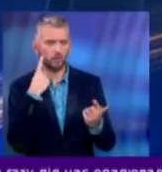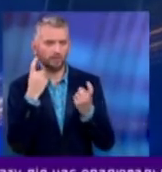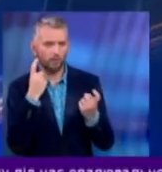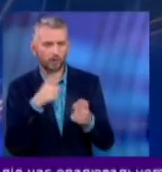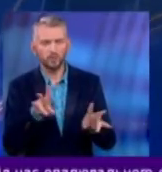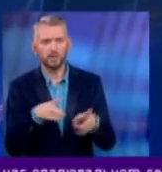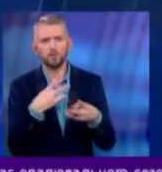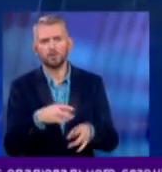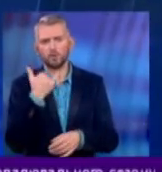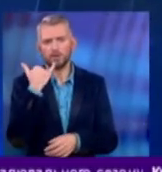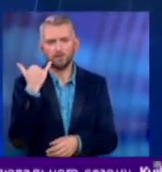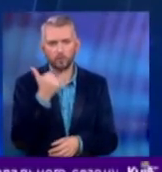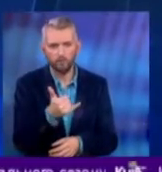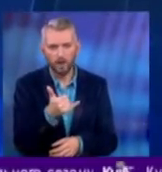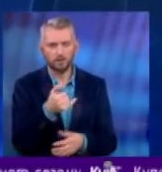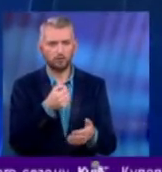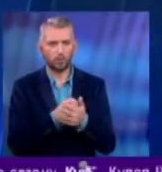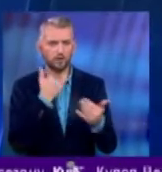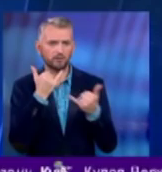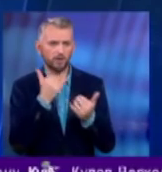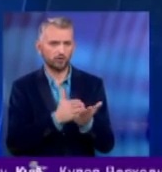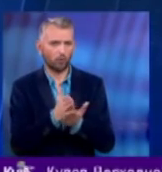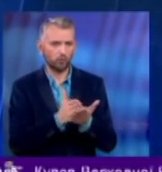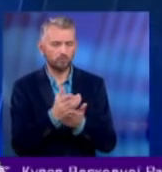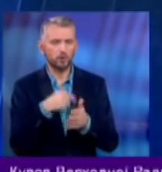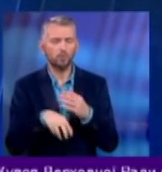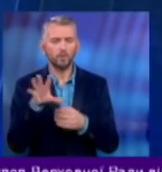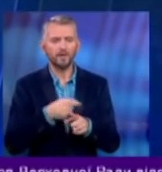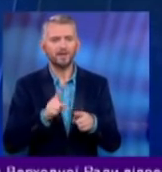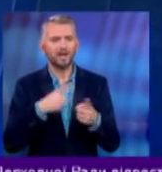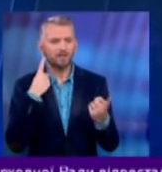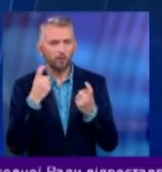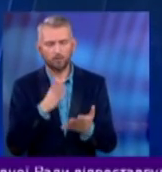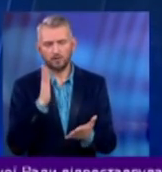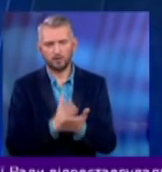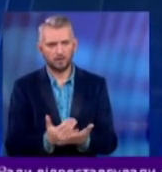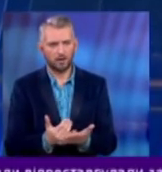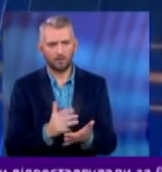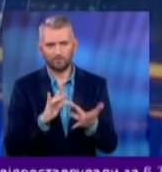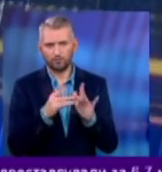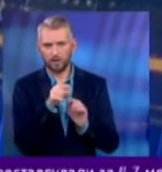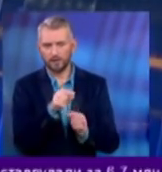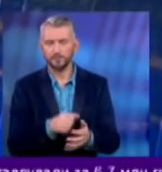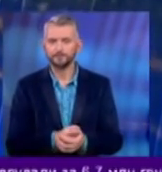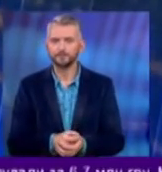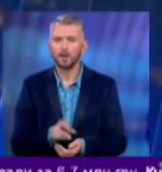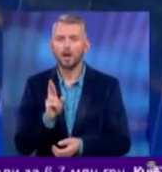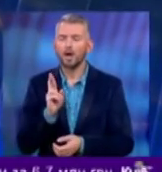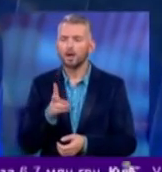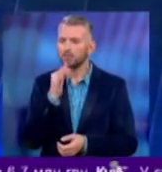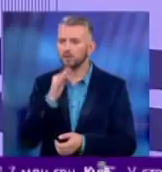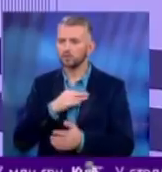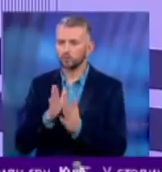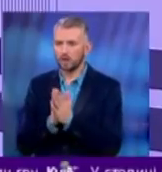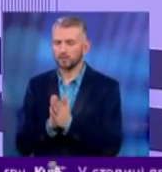не потрібно телефонувати до диспетчерської служби. Тобто вся ця інформація є онлайн. Угу. А як, скажіть, будь ласка, я